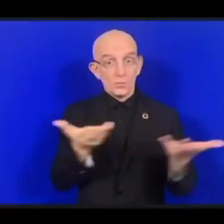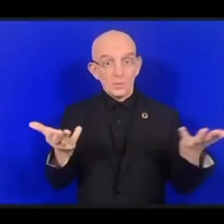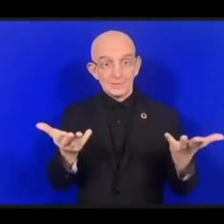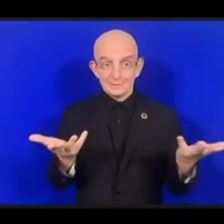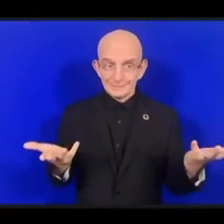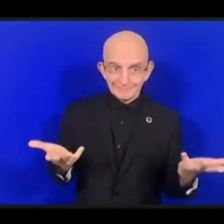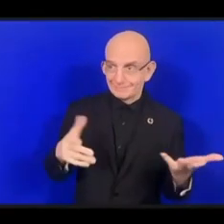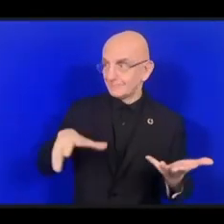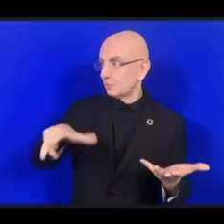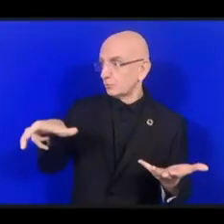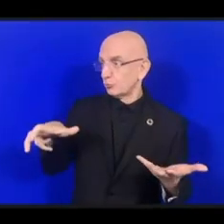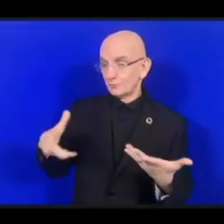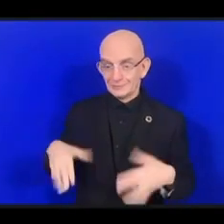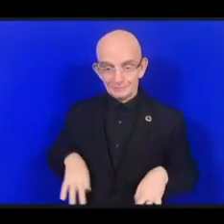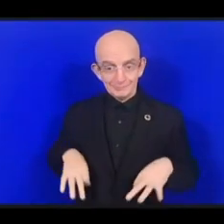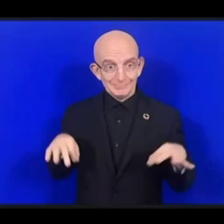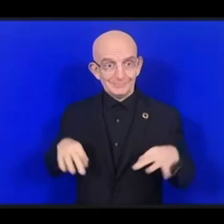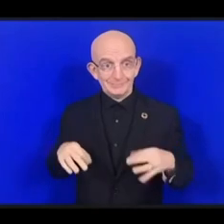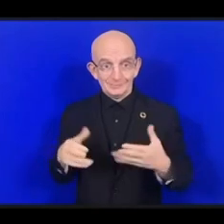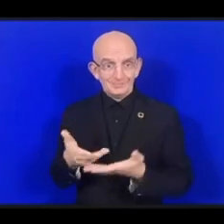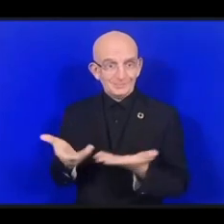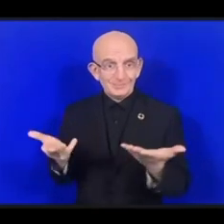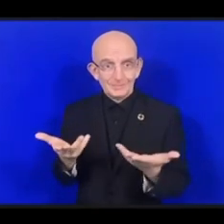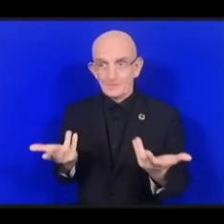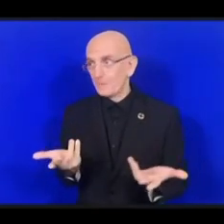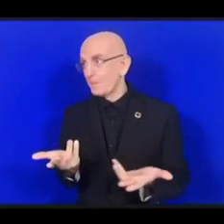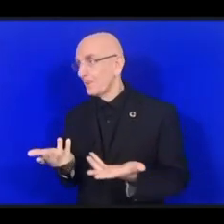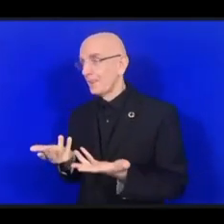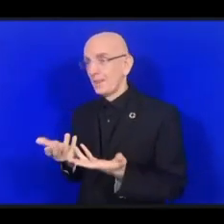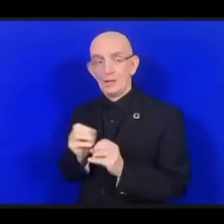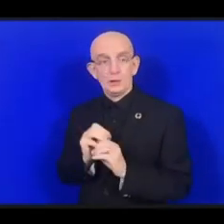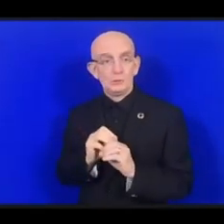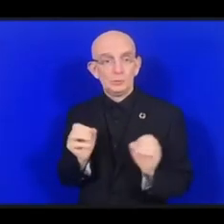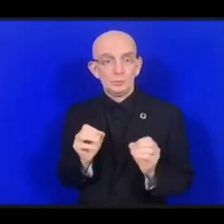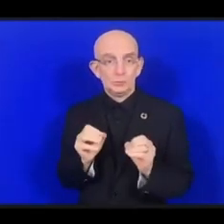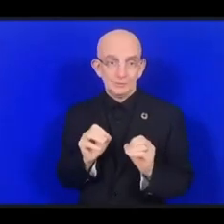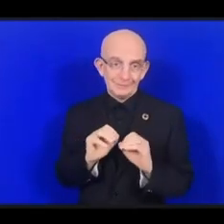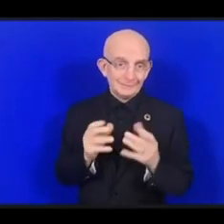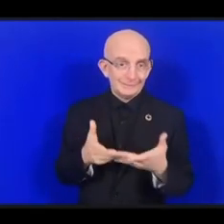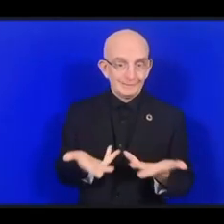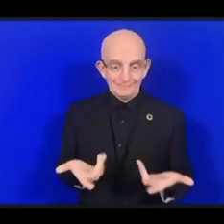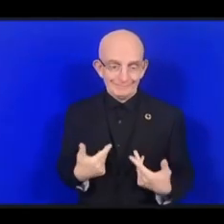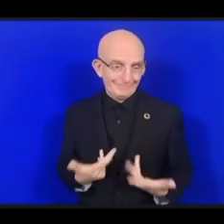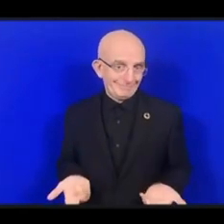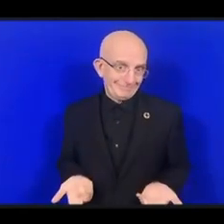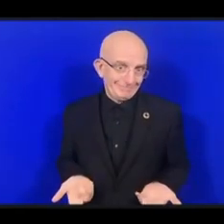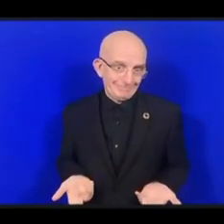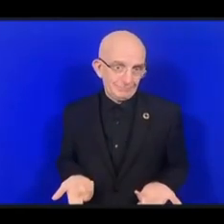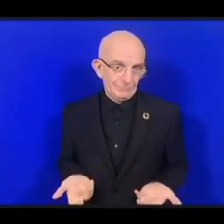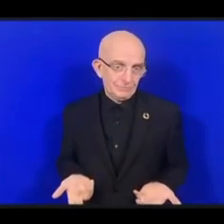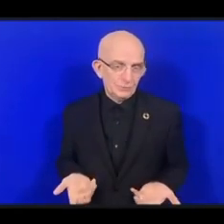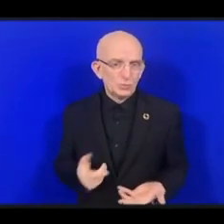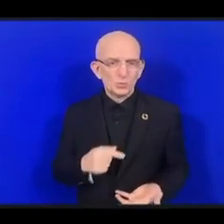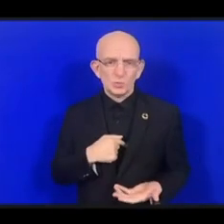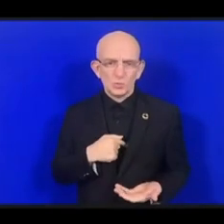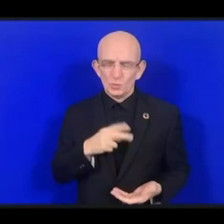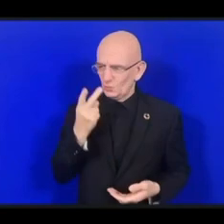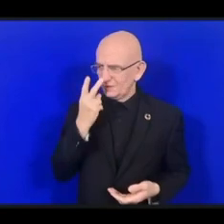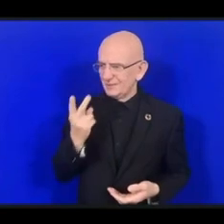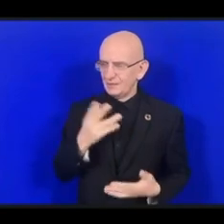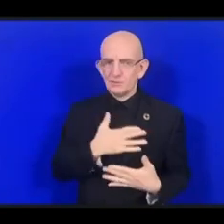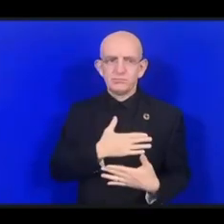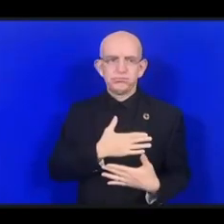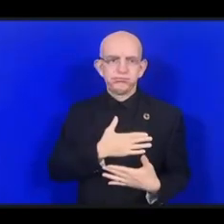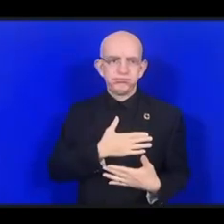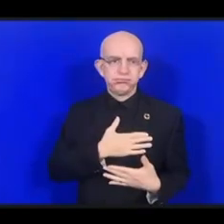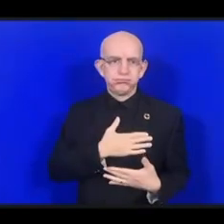是，网上女性面临的这个性骚扰、诽谤和